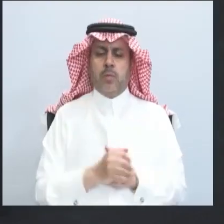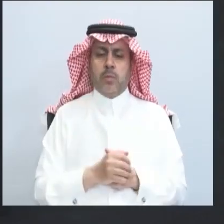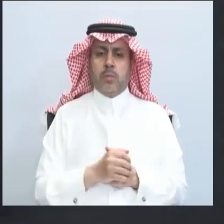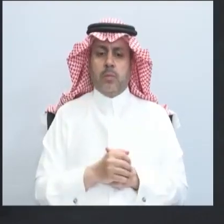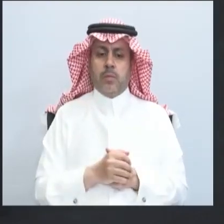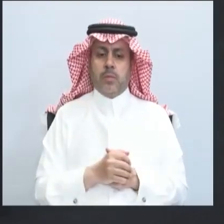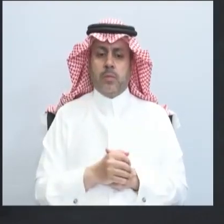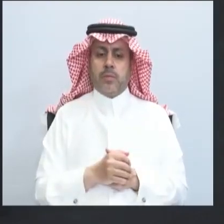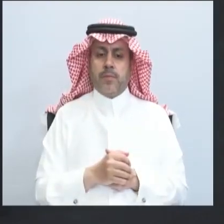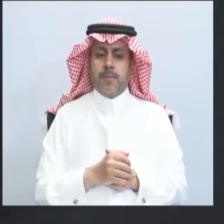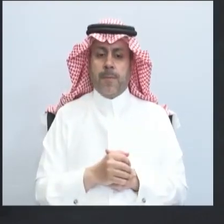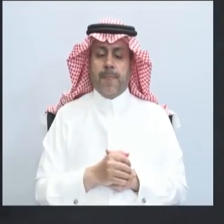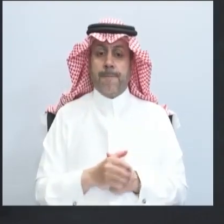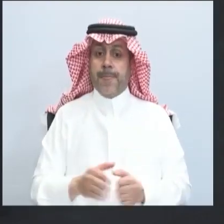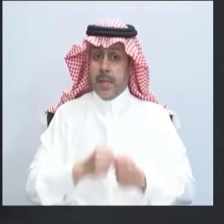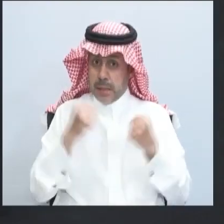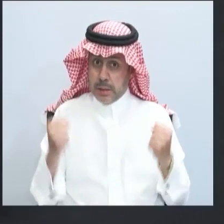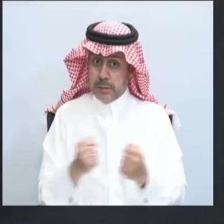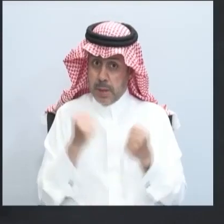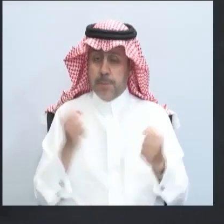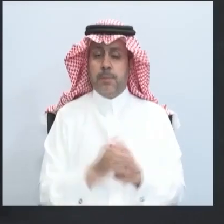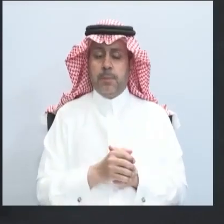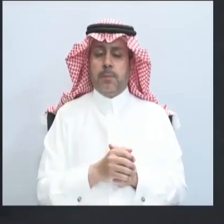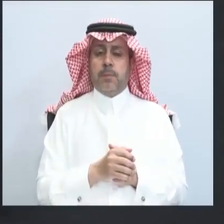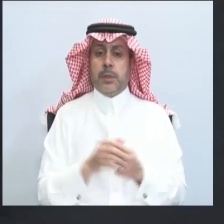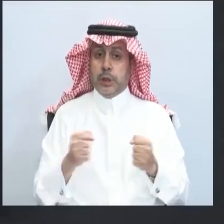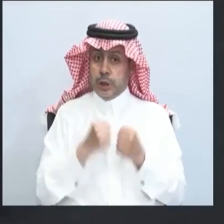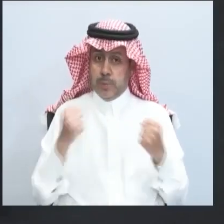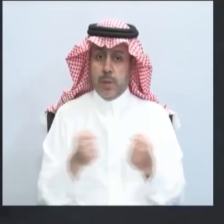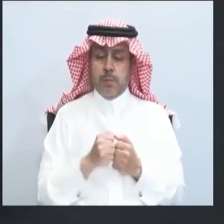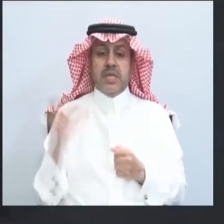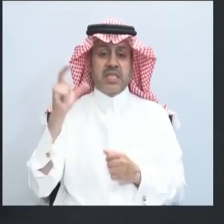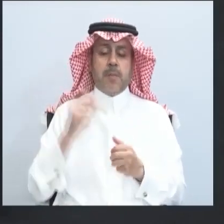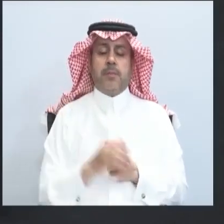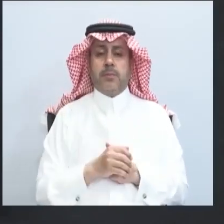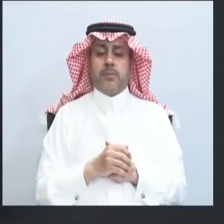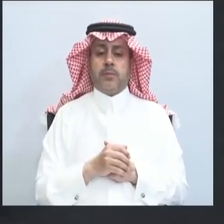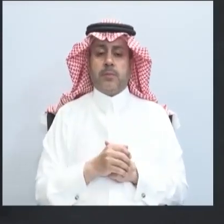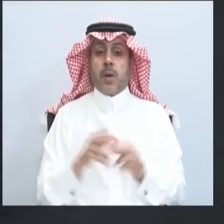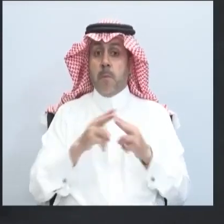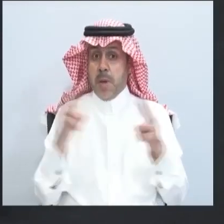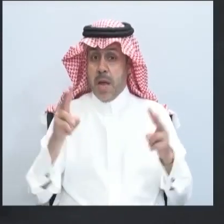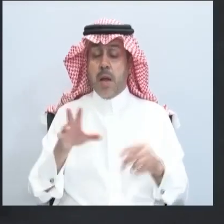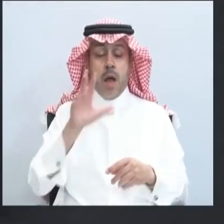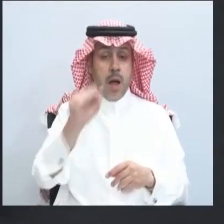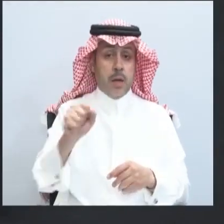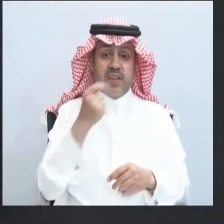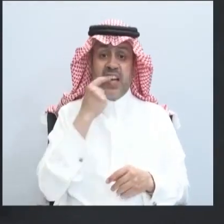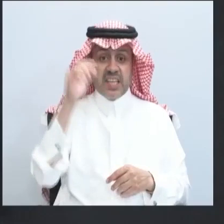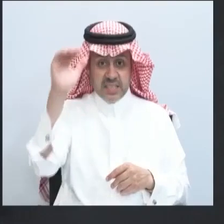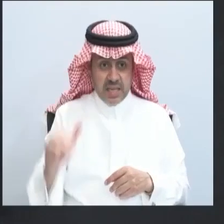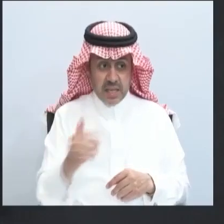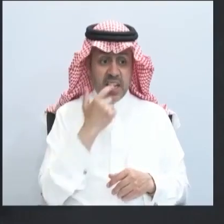يكون سائرا اذا اهتم ويهتم الدين الاسلامي ببيان حق الصغير